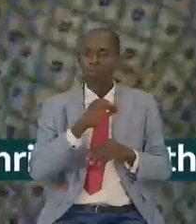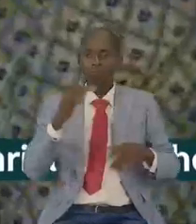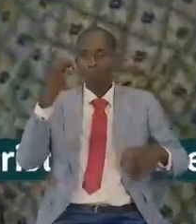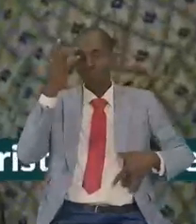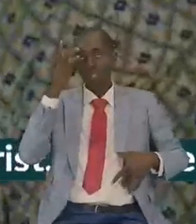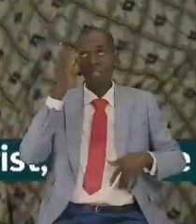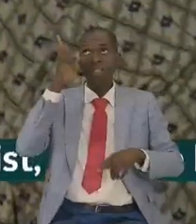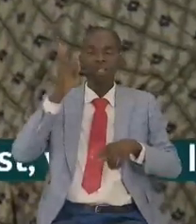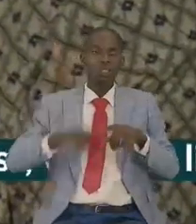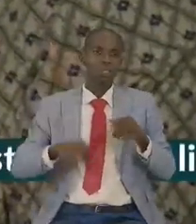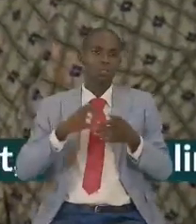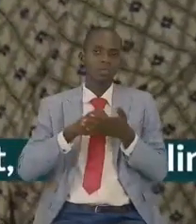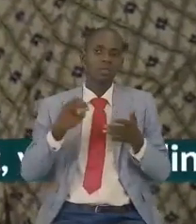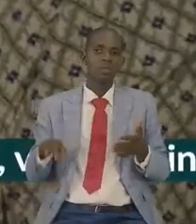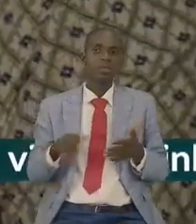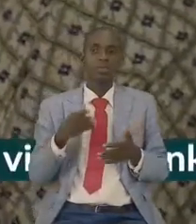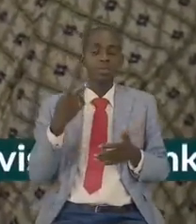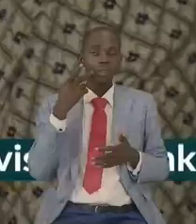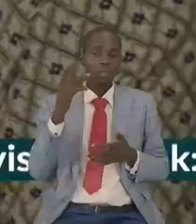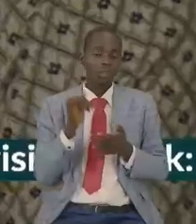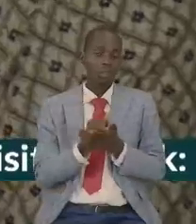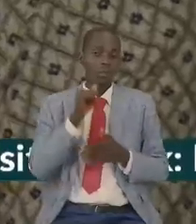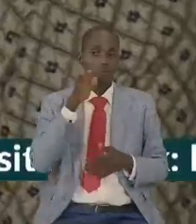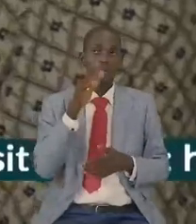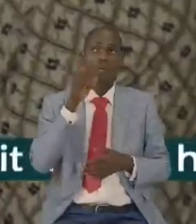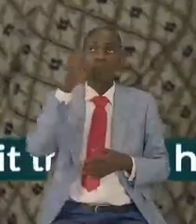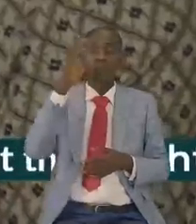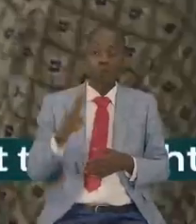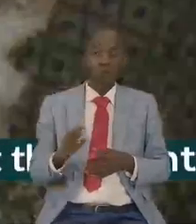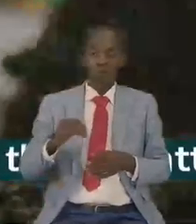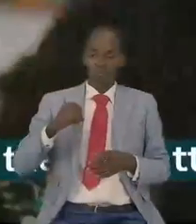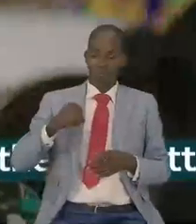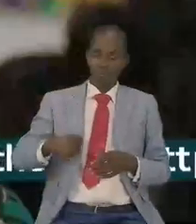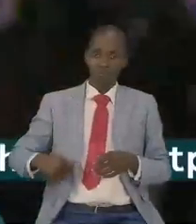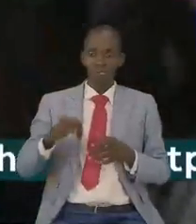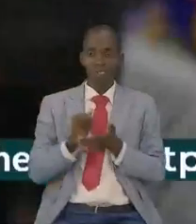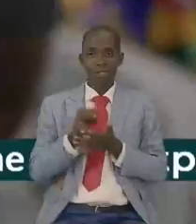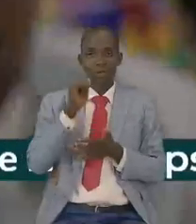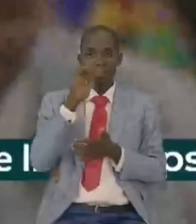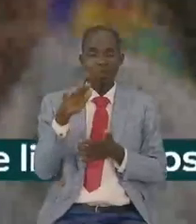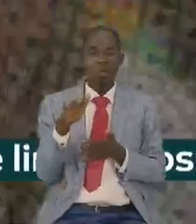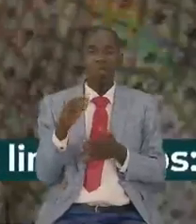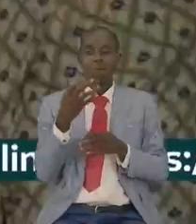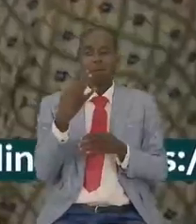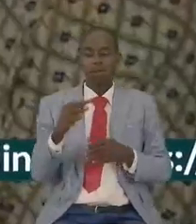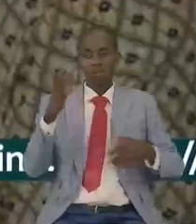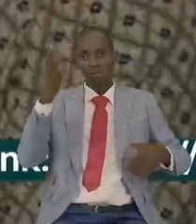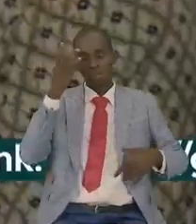Il y aura le baptême le 12, partout. Mais le 6 déjà, il y aura le banquet des